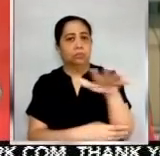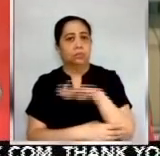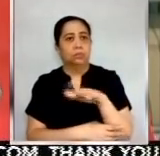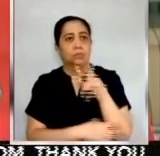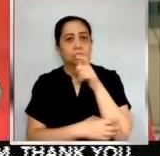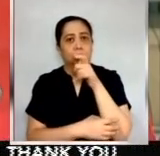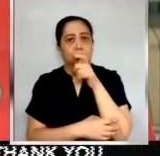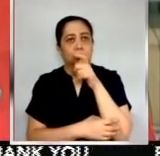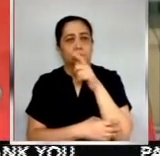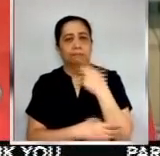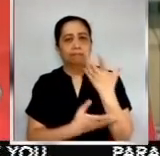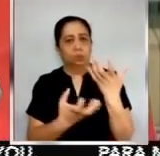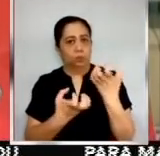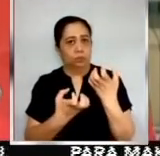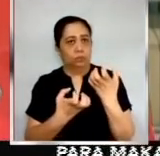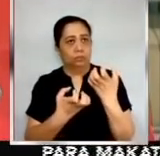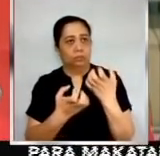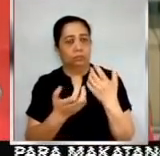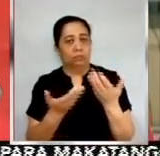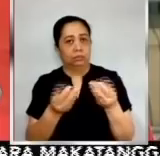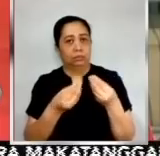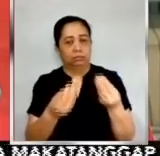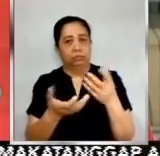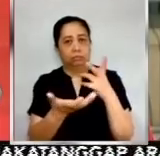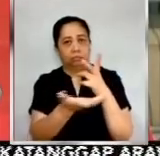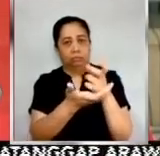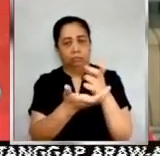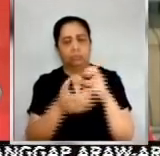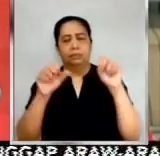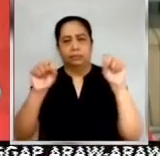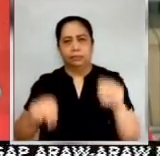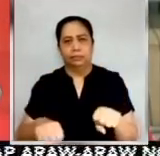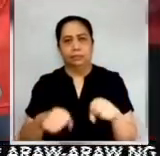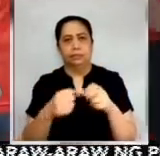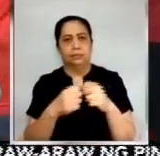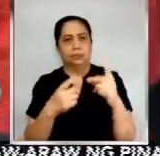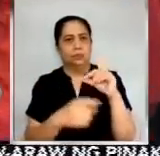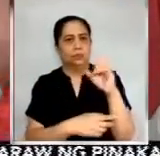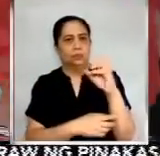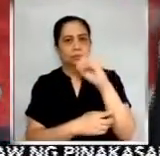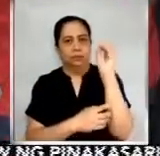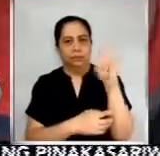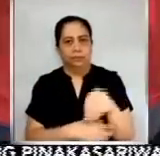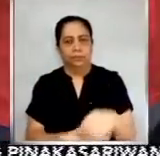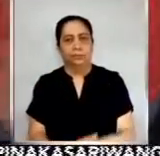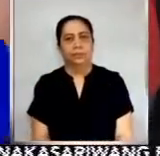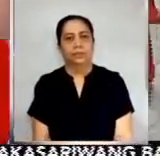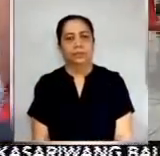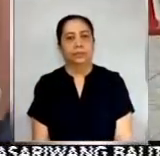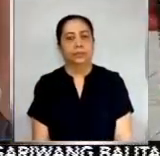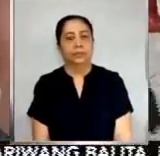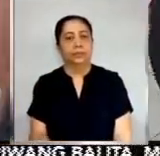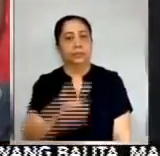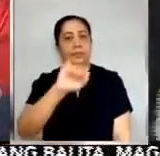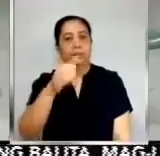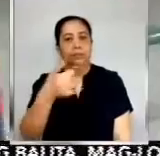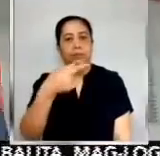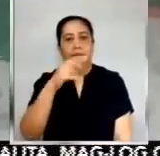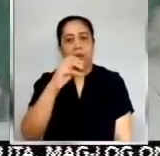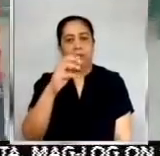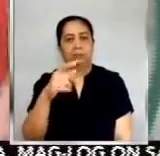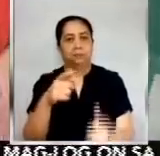their intention to be vaccinated, kaya naming gawing 100% po yan. Ang San Juan Gym ang magiging pangunahing vaccination